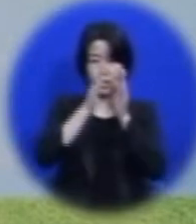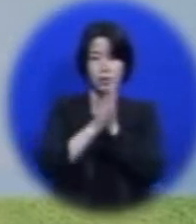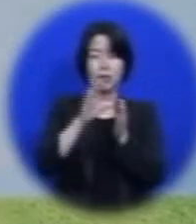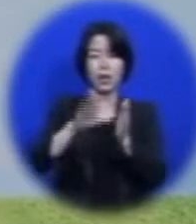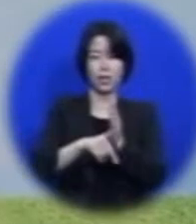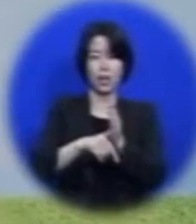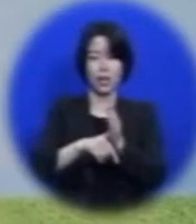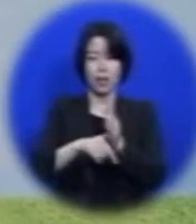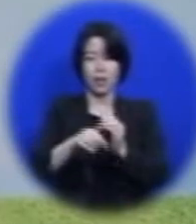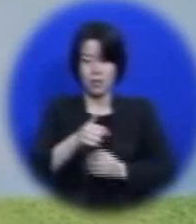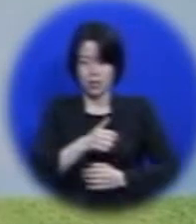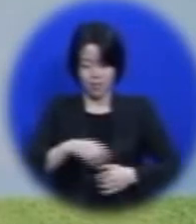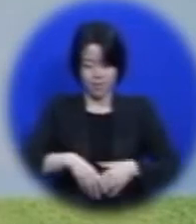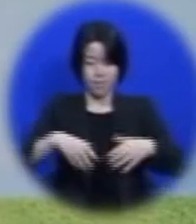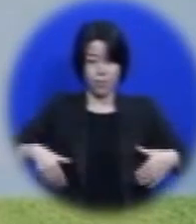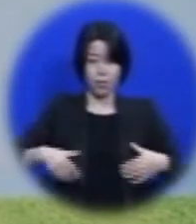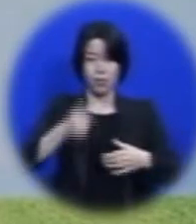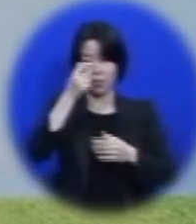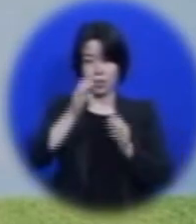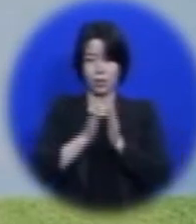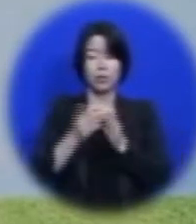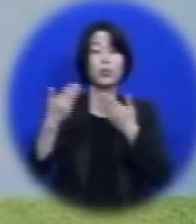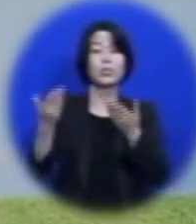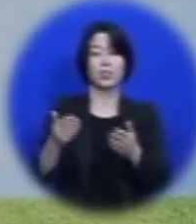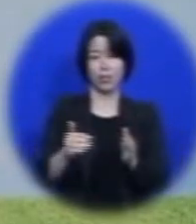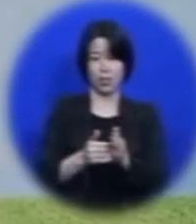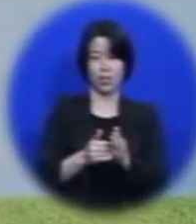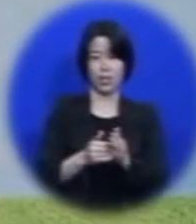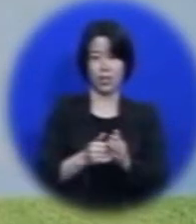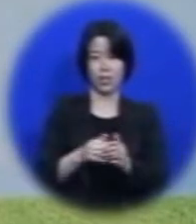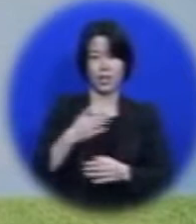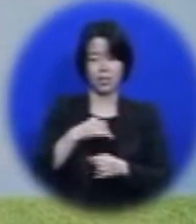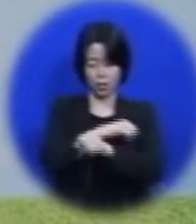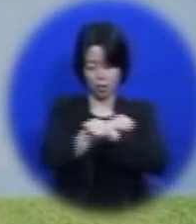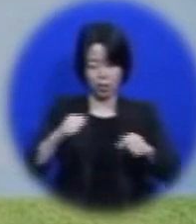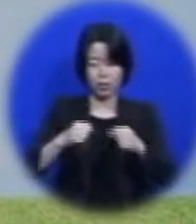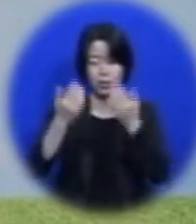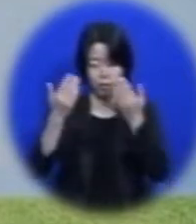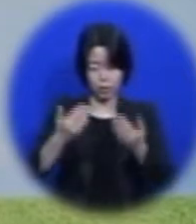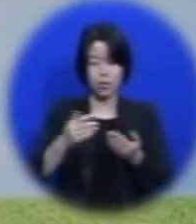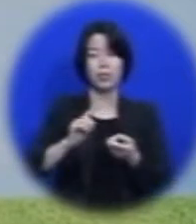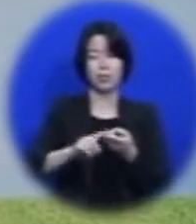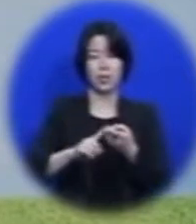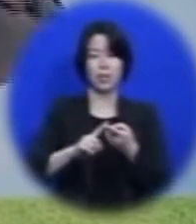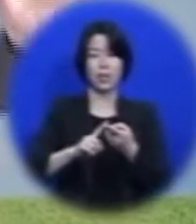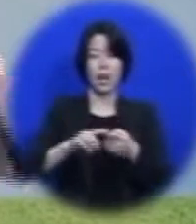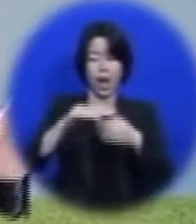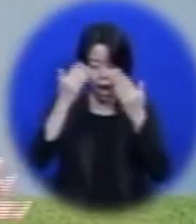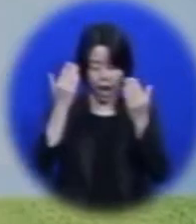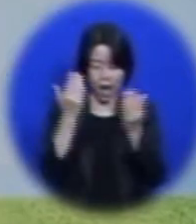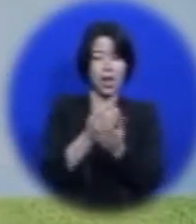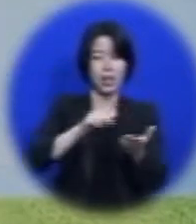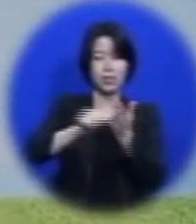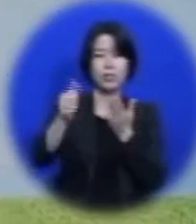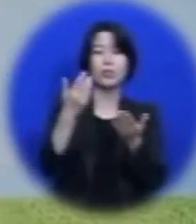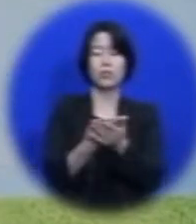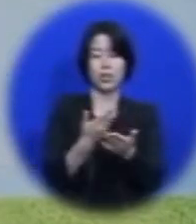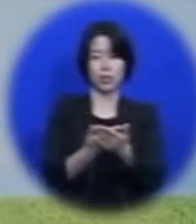정말 통 큰 기도를 드린 거예요. 통 큰 기도를. 아유, 죄 용서해 주실 바에야 아예 지워주세요,